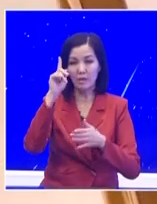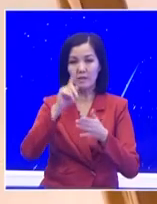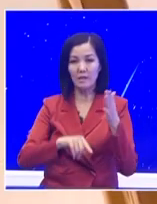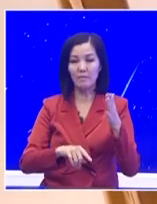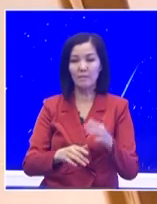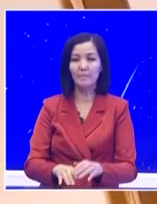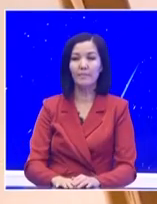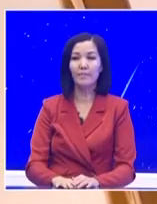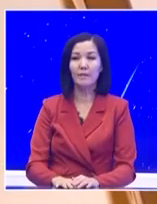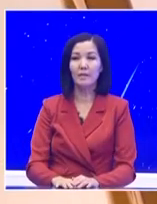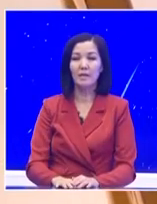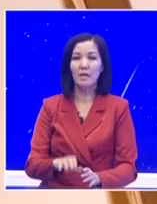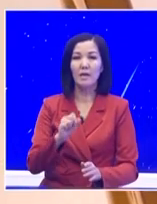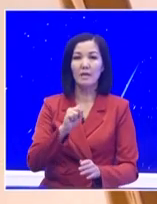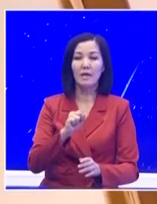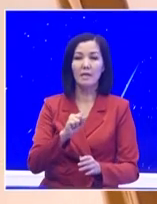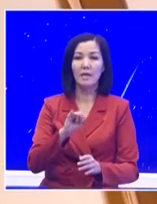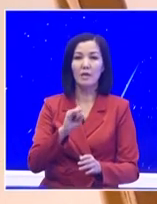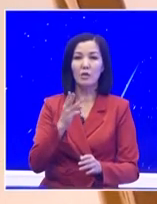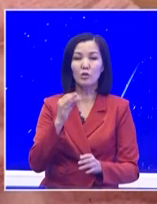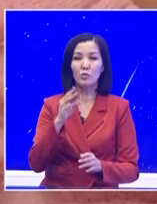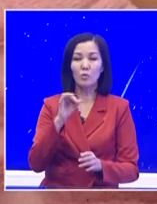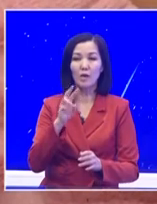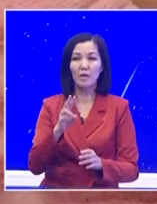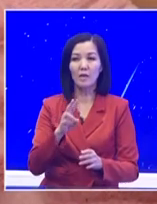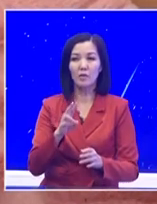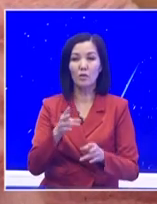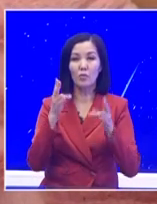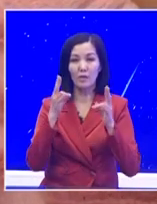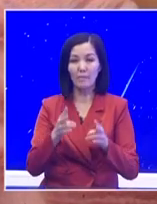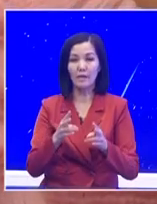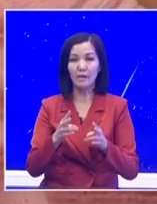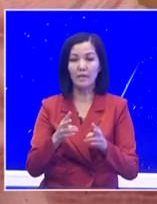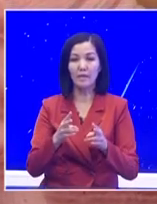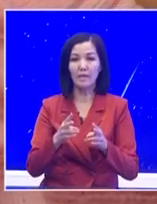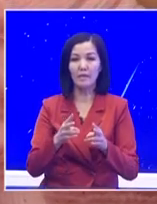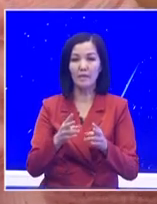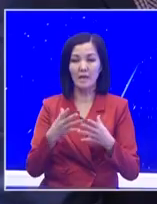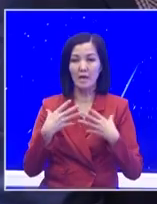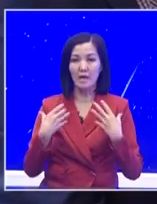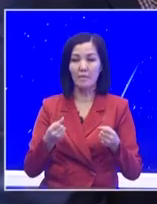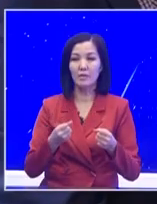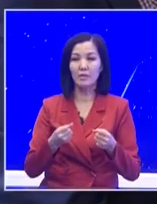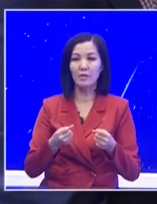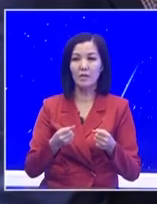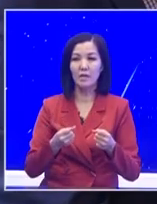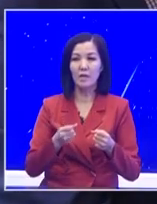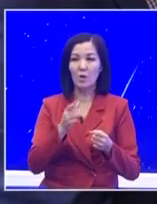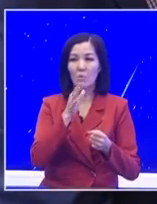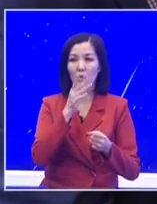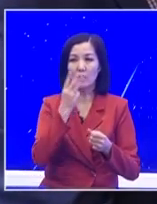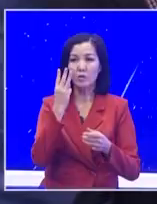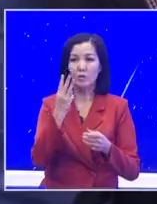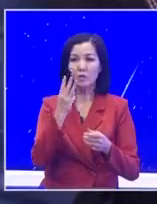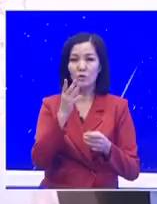жатыр. Айшуақтың да аман қалуы екі талай еді. Е, ол да апаттың дәл ортасынан аман шықты. Ол кезде жасы небәрі